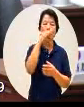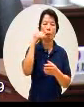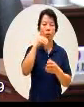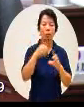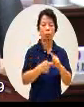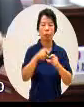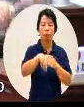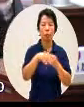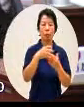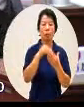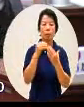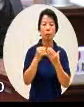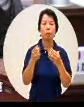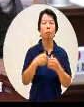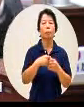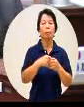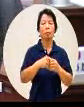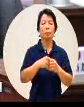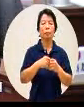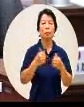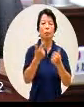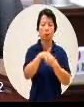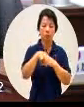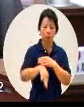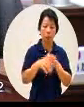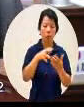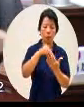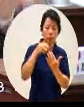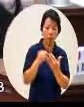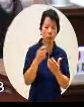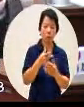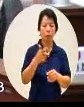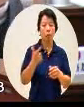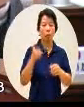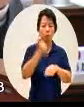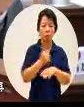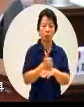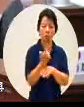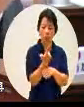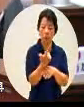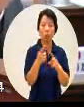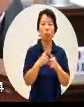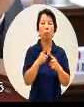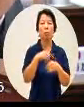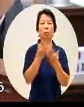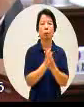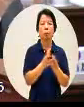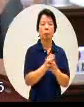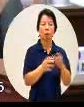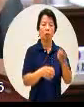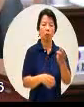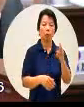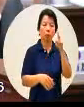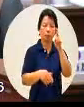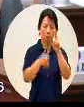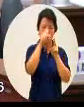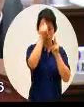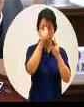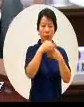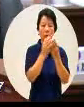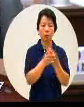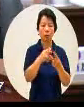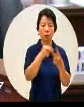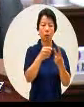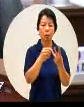選出來的議員我們這一區呢有六席除了我以外還有議長許坤元周靈文